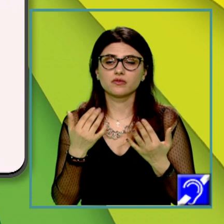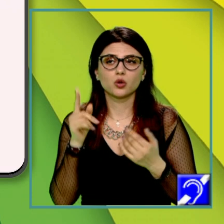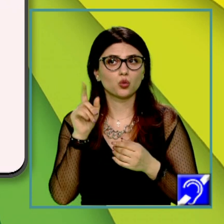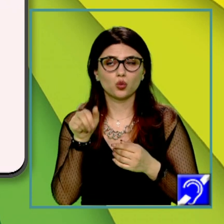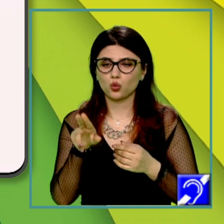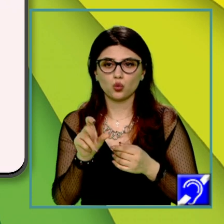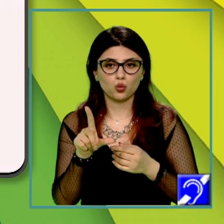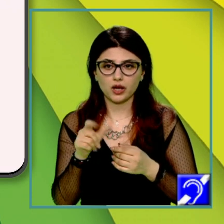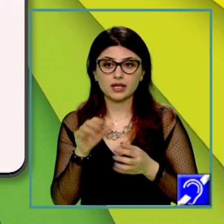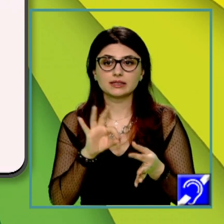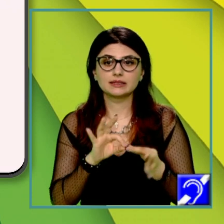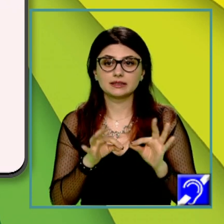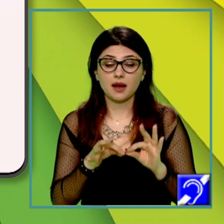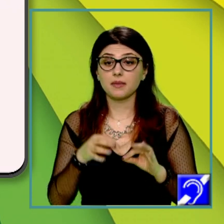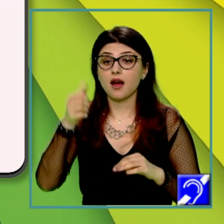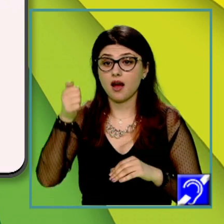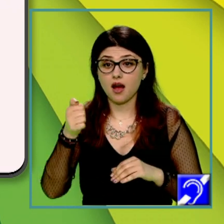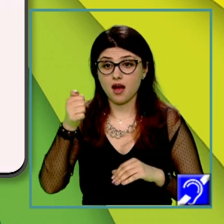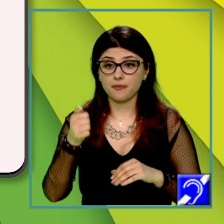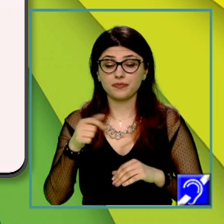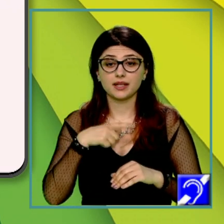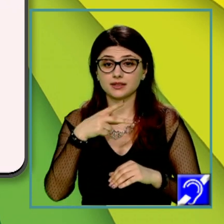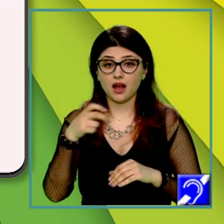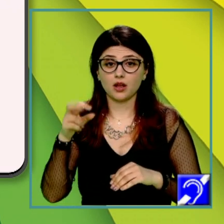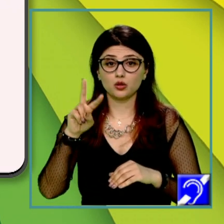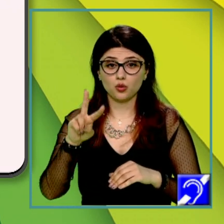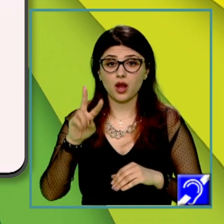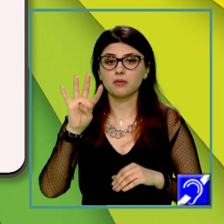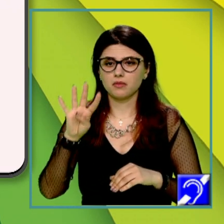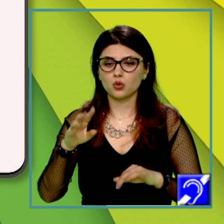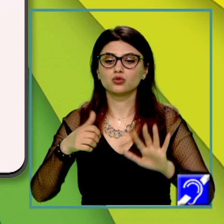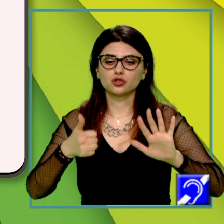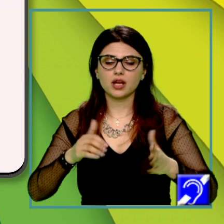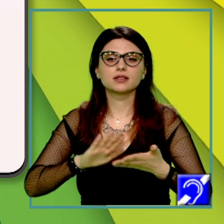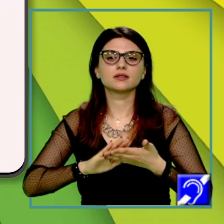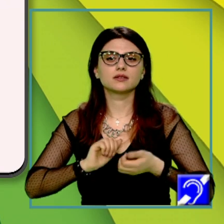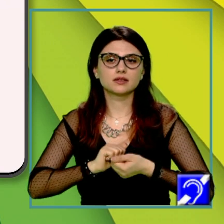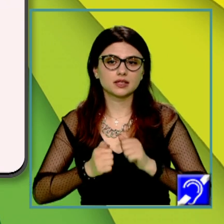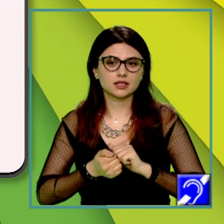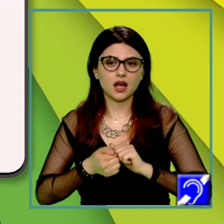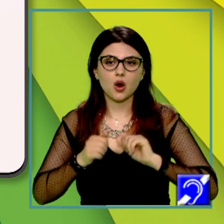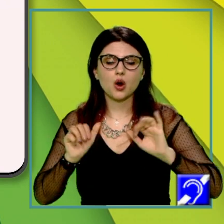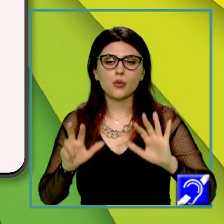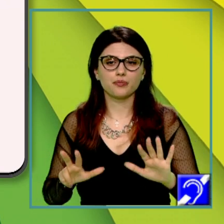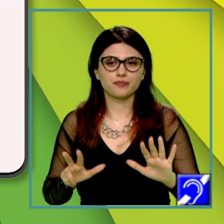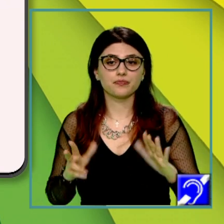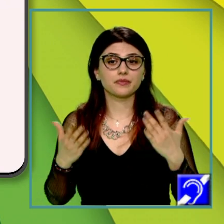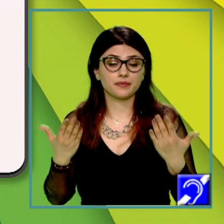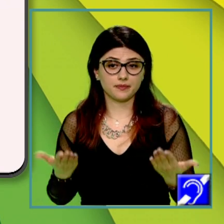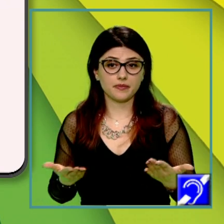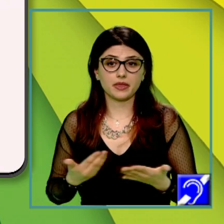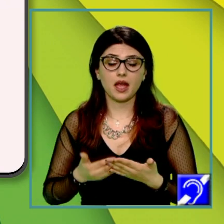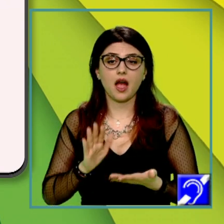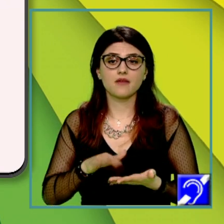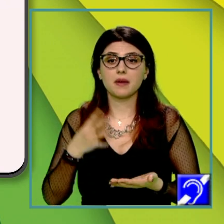Deci ei este egal cu 2 4 6 sau 8 Așa dat avem